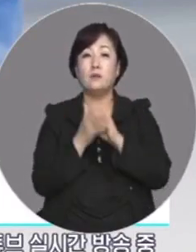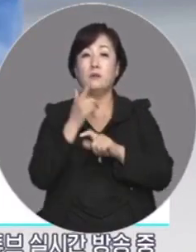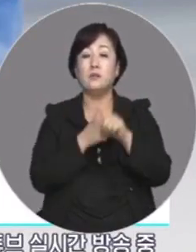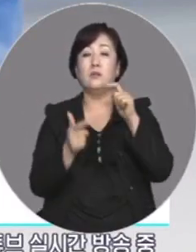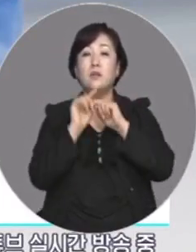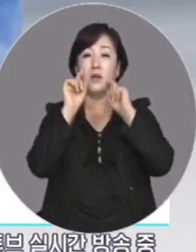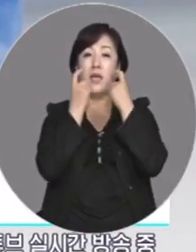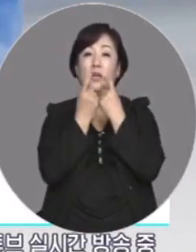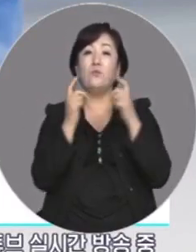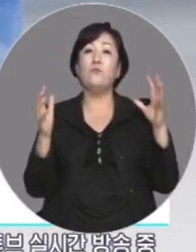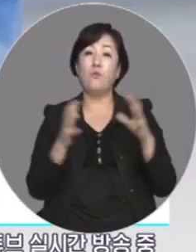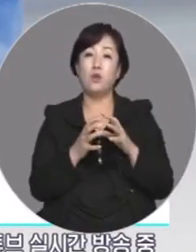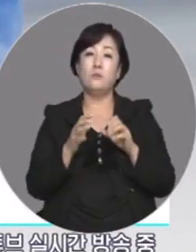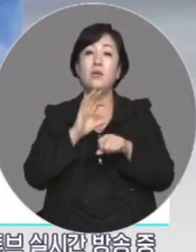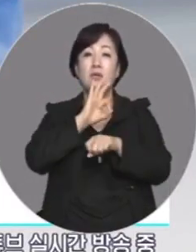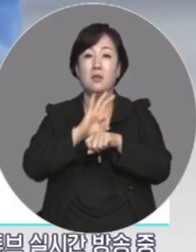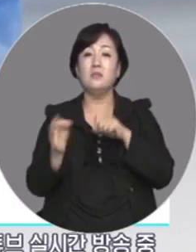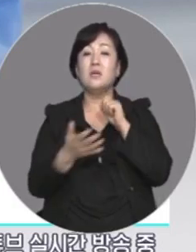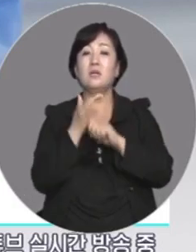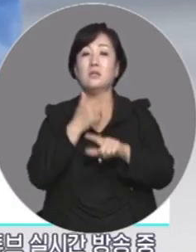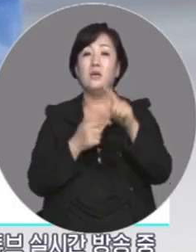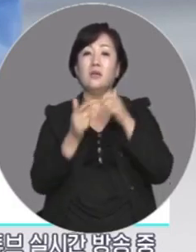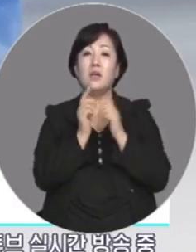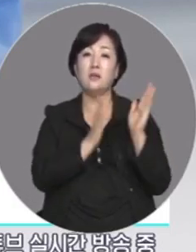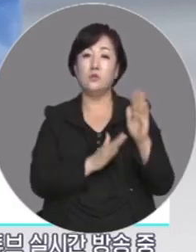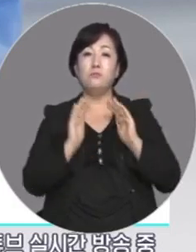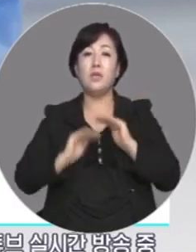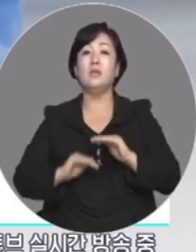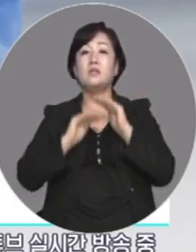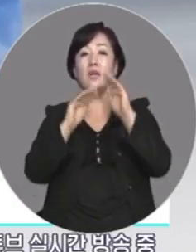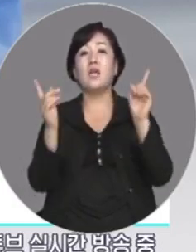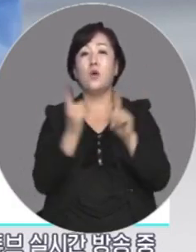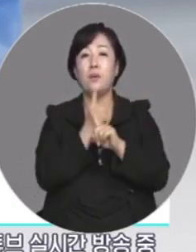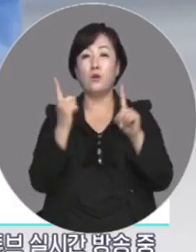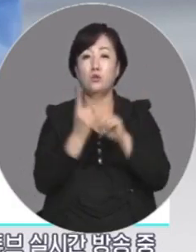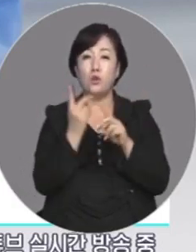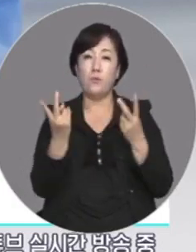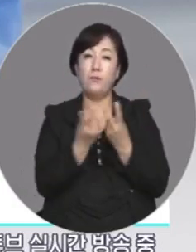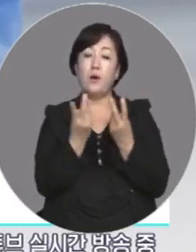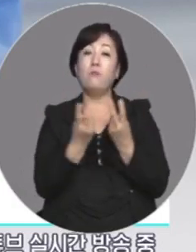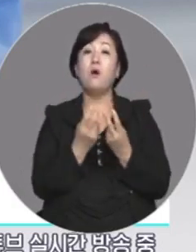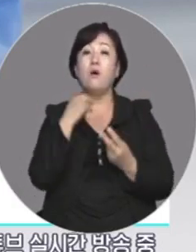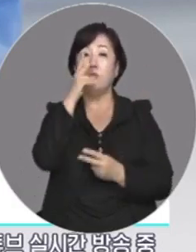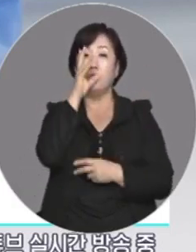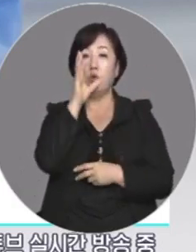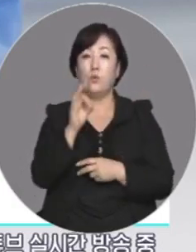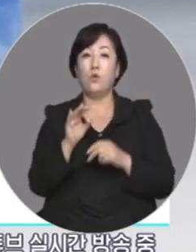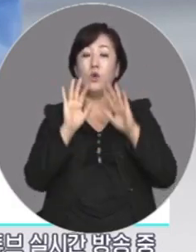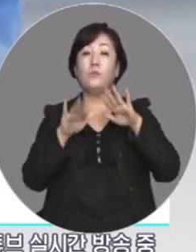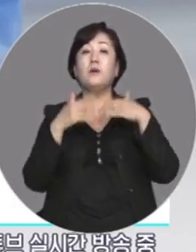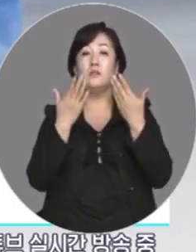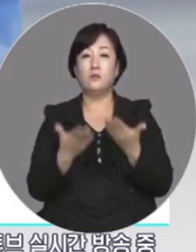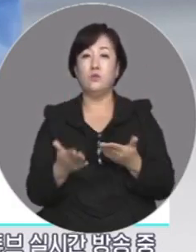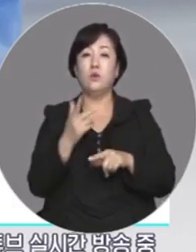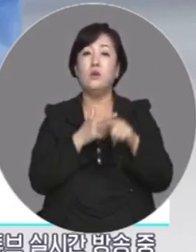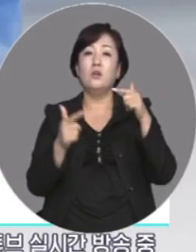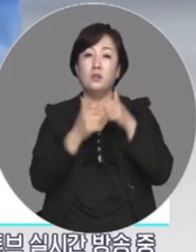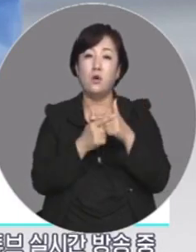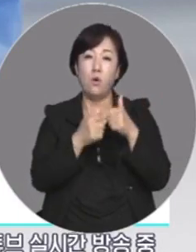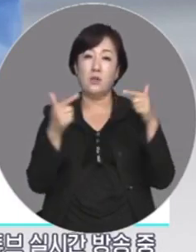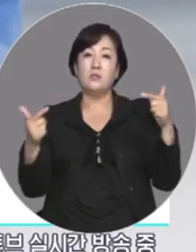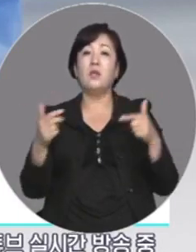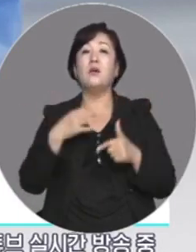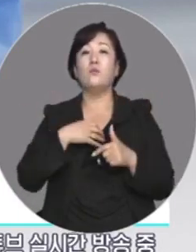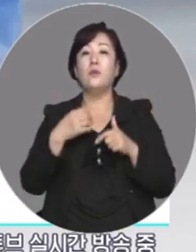사적 모임과 영업시간 기준 등을 단계적으로 완화하는 방안을 검토하는 한편 이번 연휴를 확산의 최대